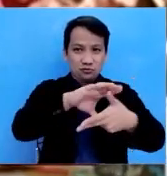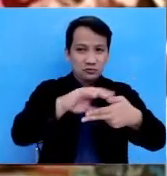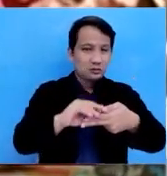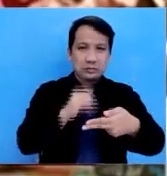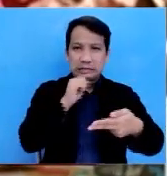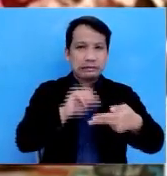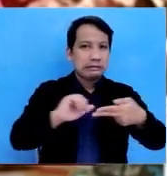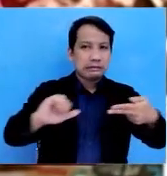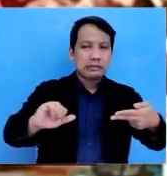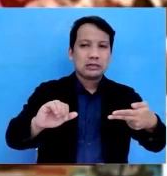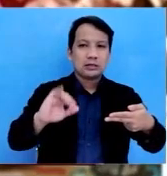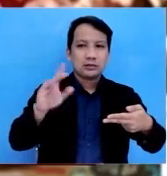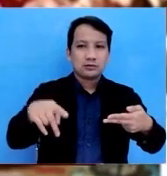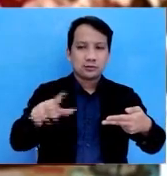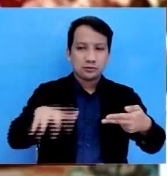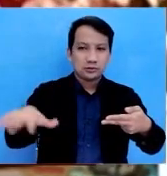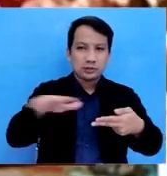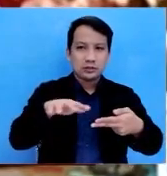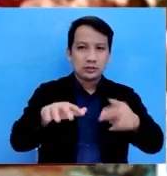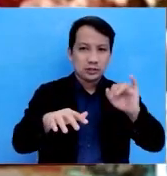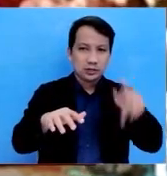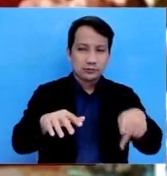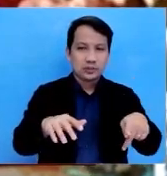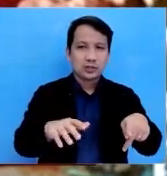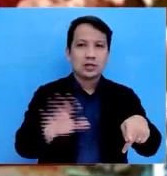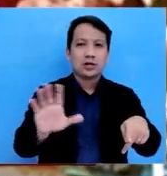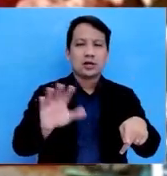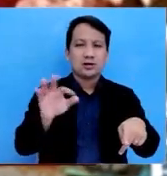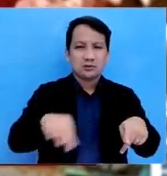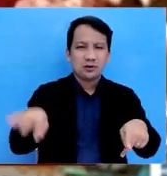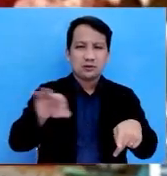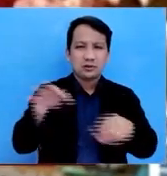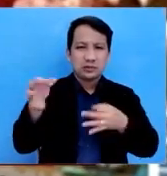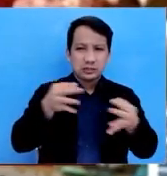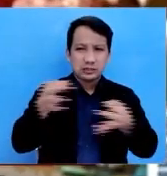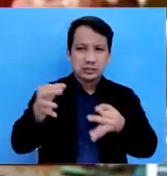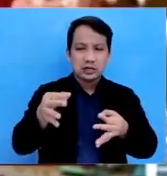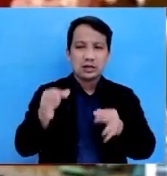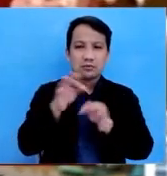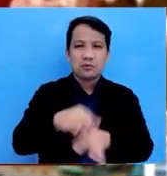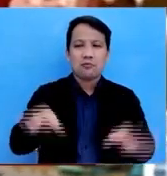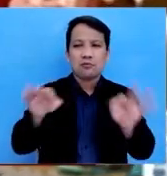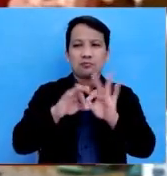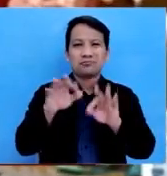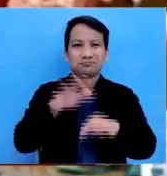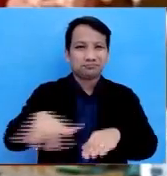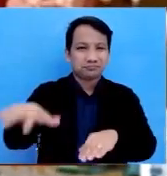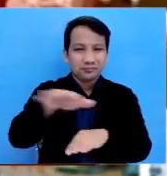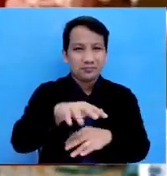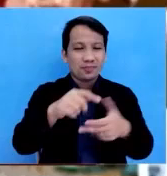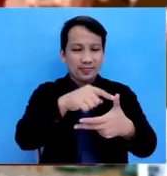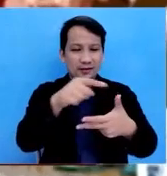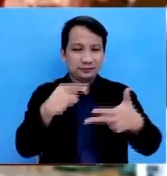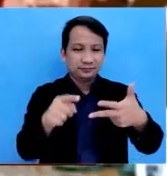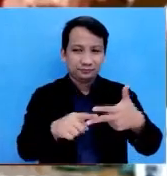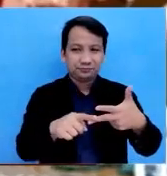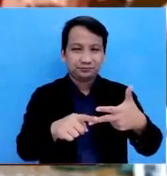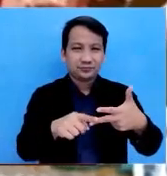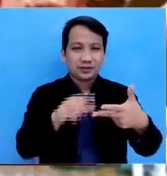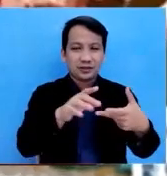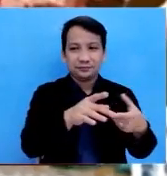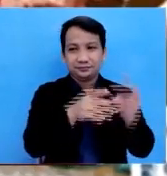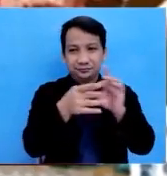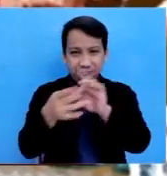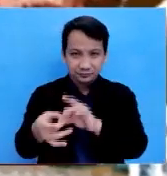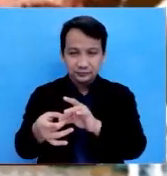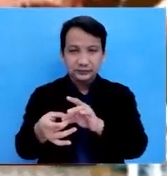indigenous people sa bansa. Pero gaya nga po ng naipaliwanag natin, yan ay dahil ang lahat ng tatlong yan ay tumutukoy sa grupo